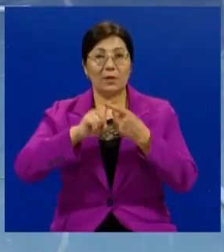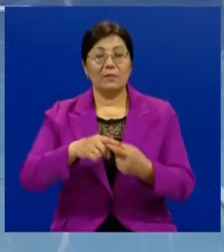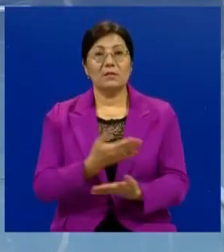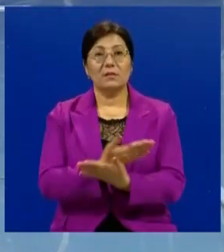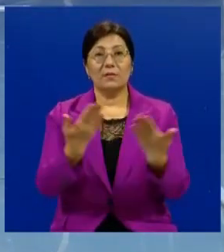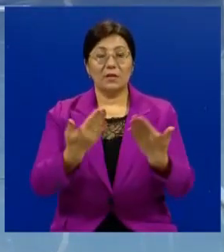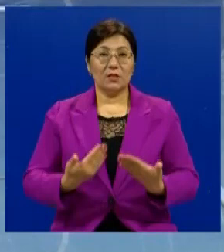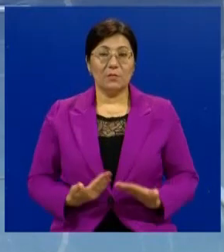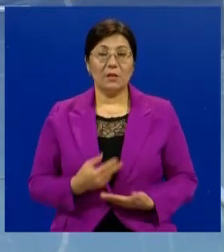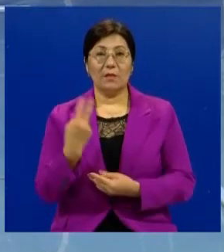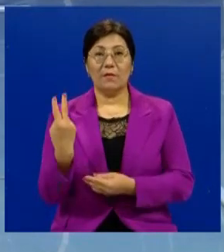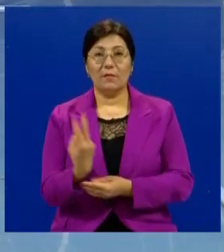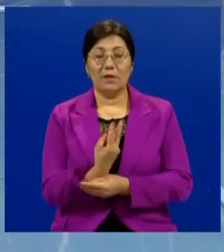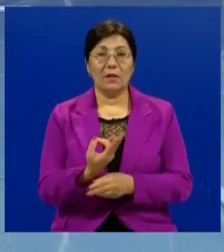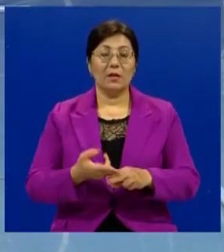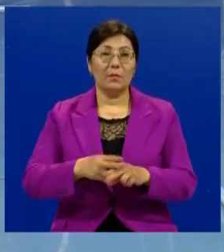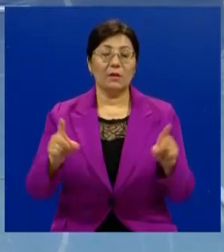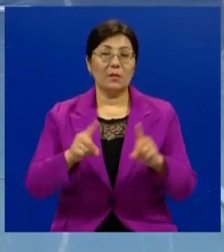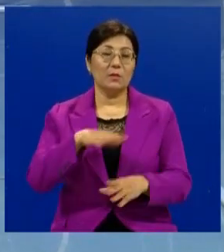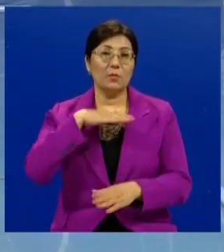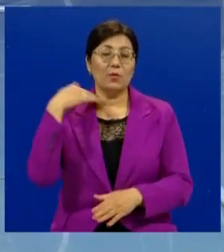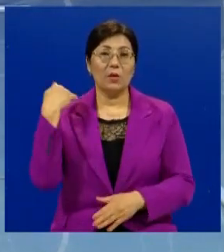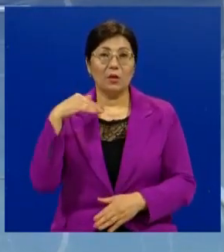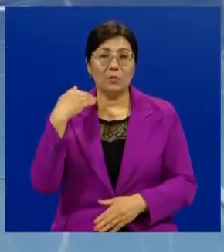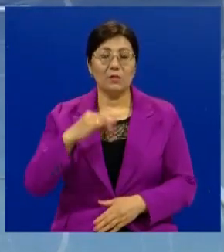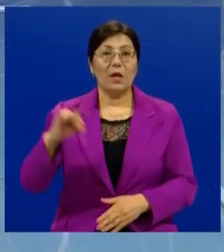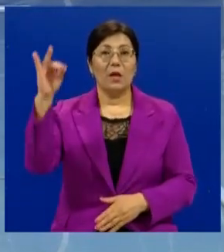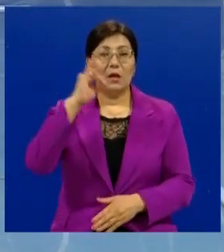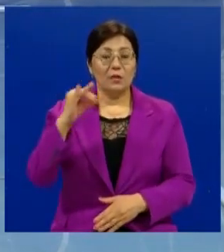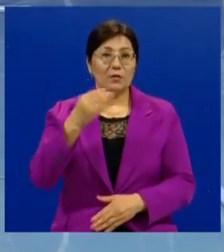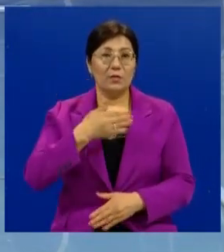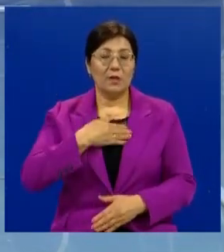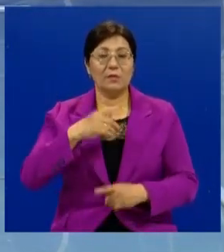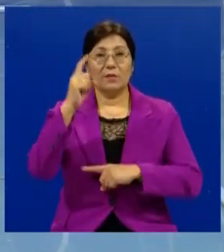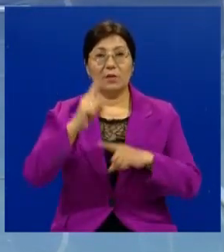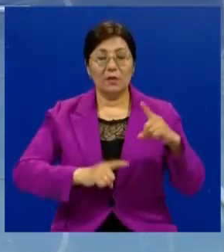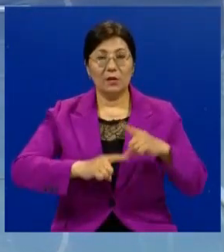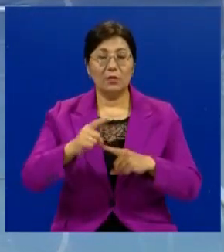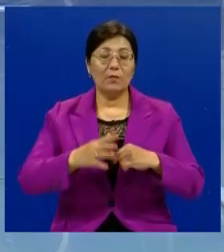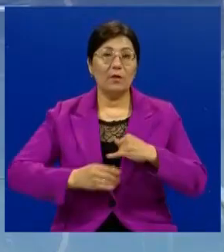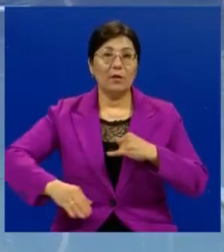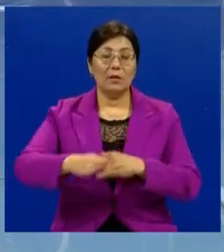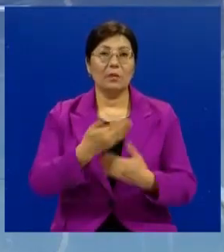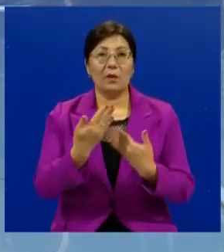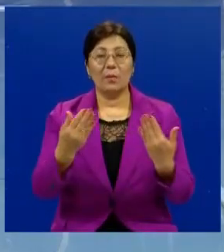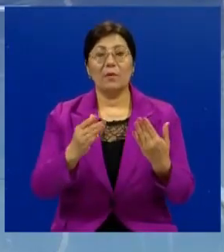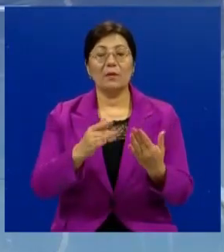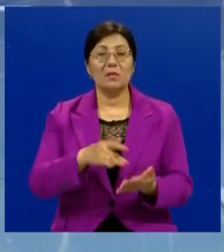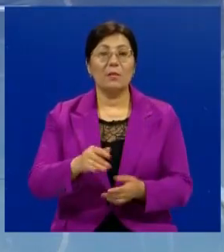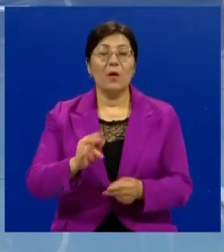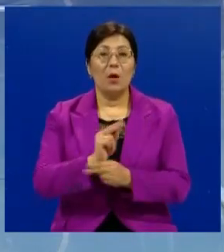жизнью. Во-вторых, потому что многие актюбинцы знают историю нашего родного края по вашим экскурсиям, по вашим